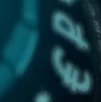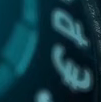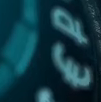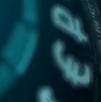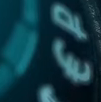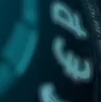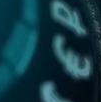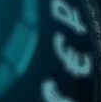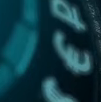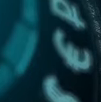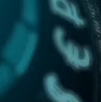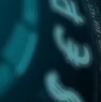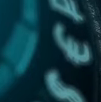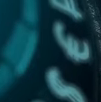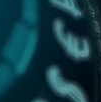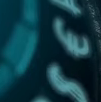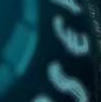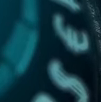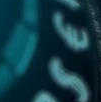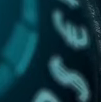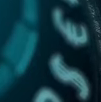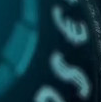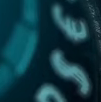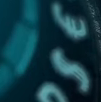Ақш доллары 381 теңге 56 тиын.